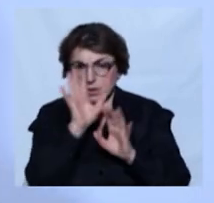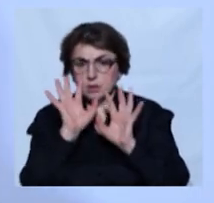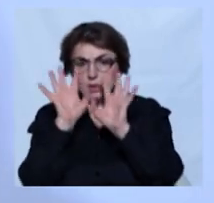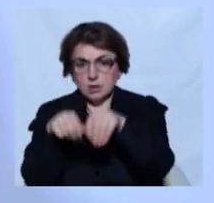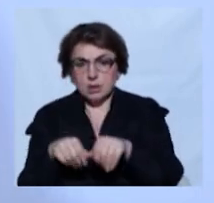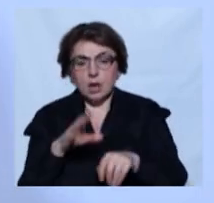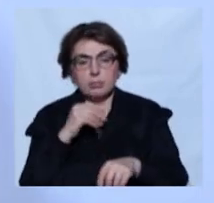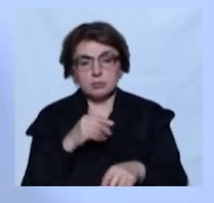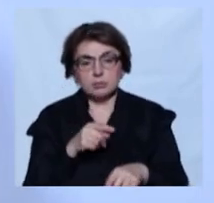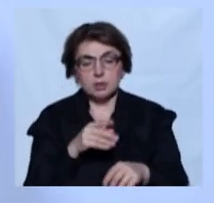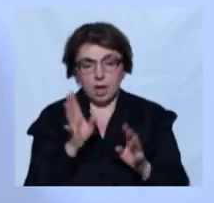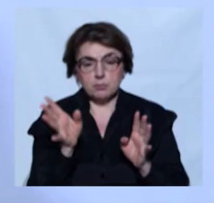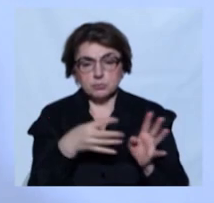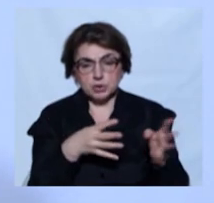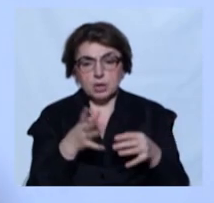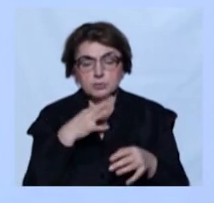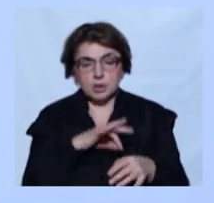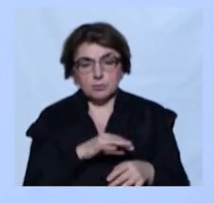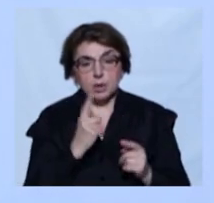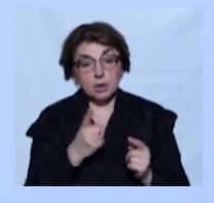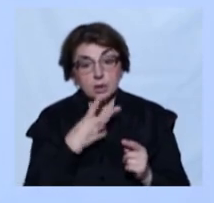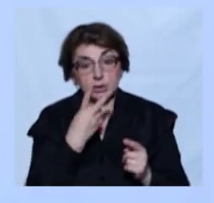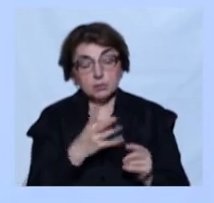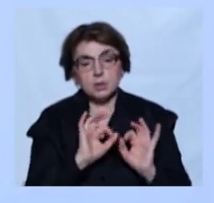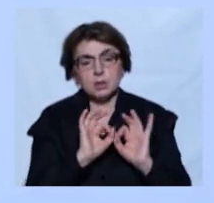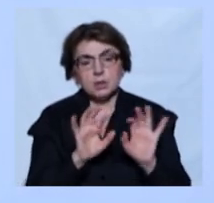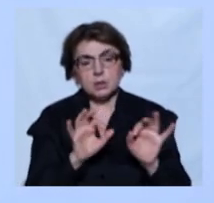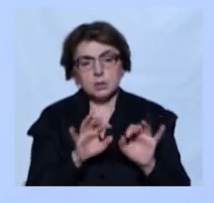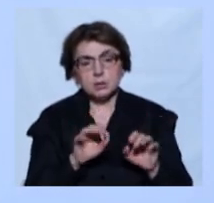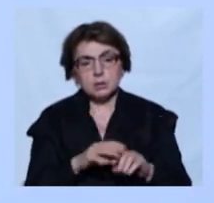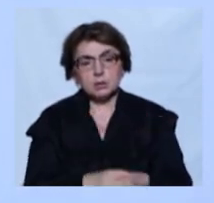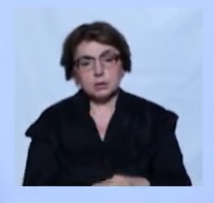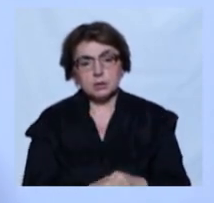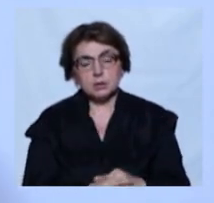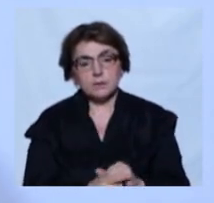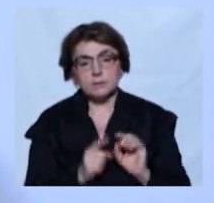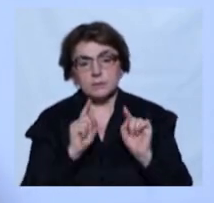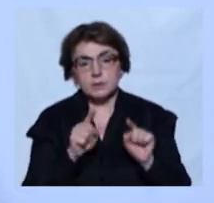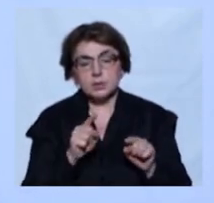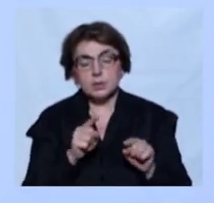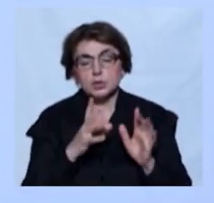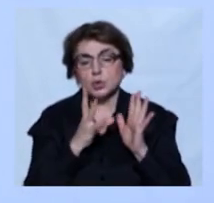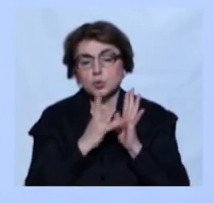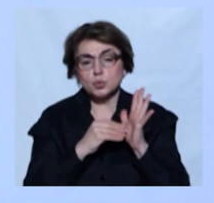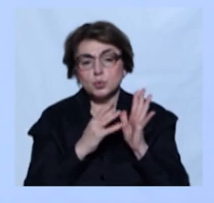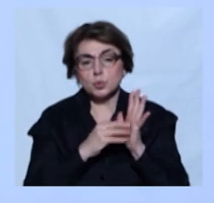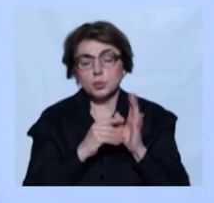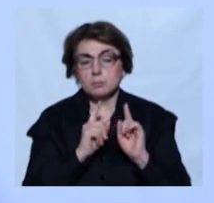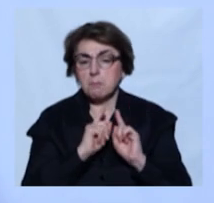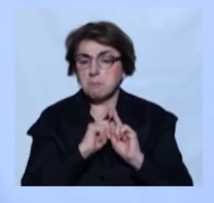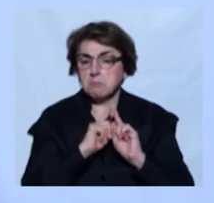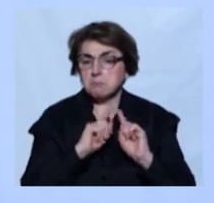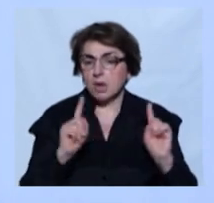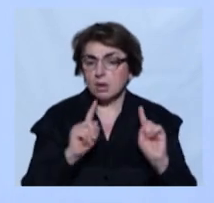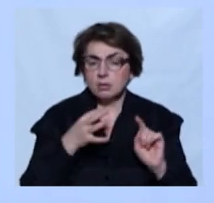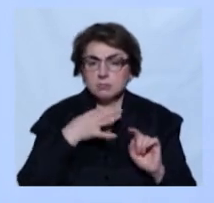თხუნელა ამ ბრჭყალებს. ეხლა კი მინდა გესაუბროთ ისეთ ძუძუმწოვარზე, რომელიც ცოტა უცნაური